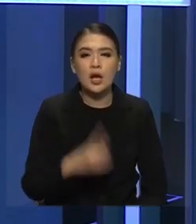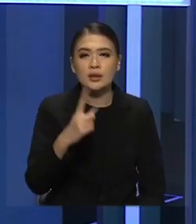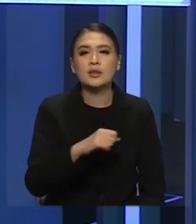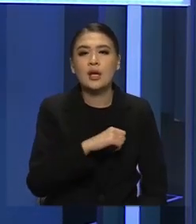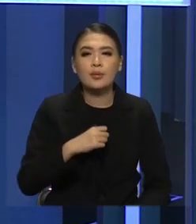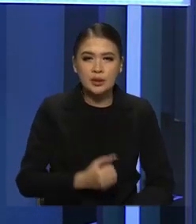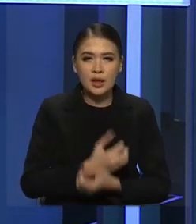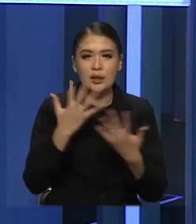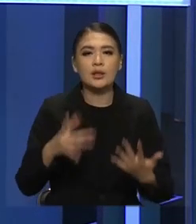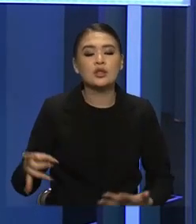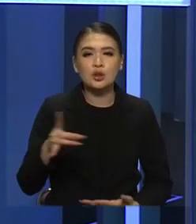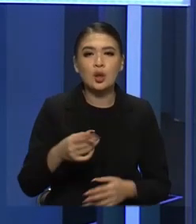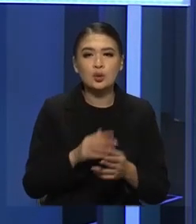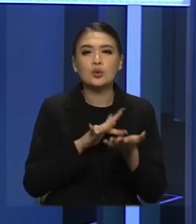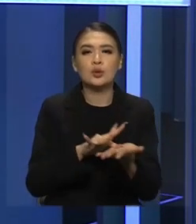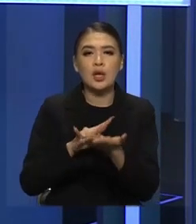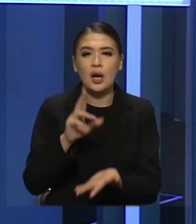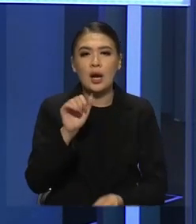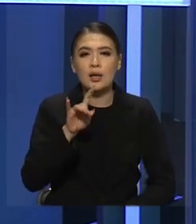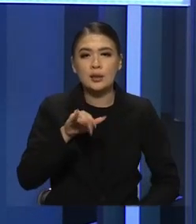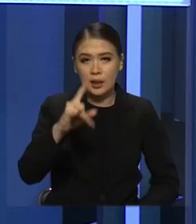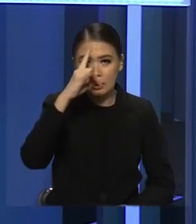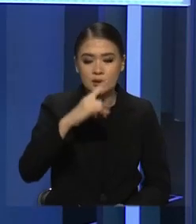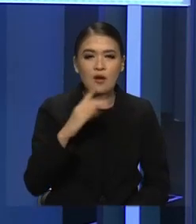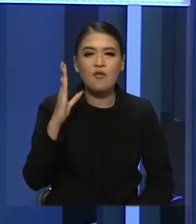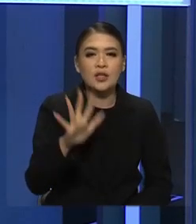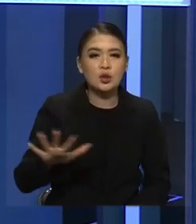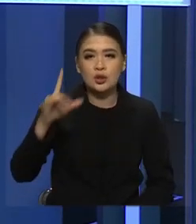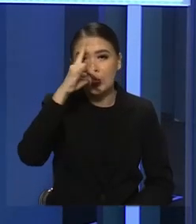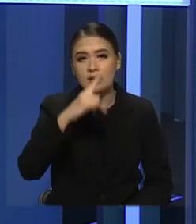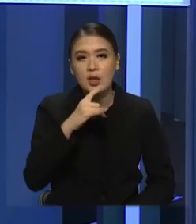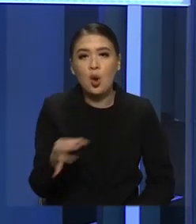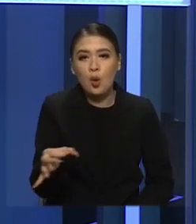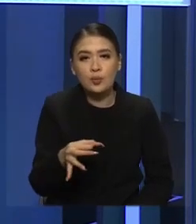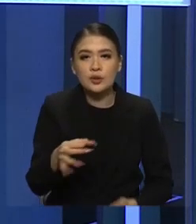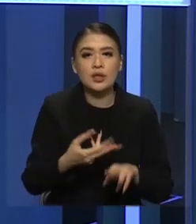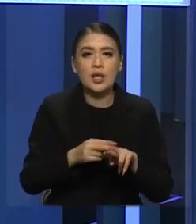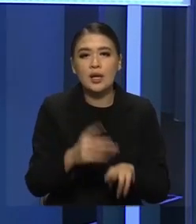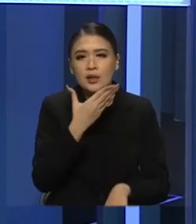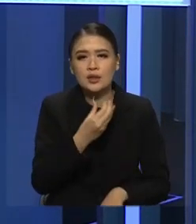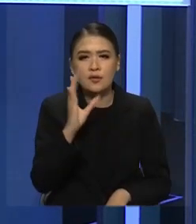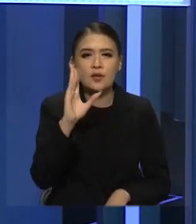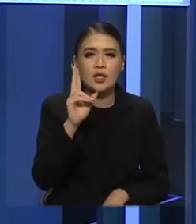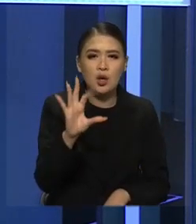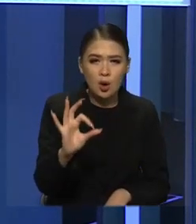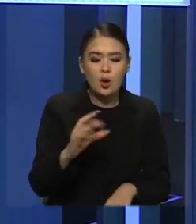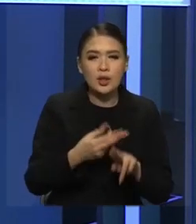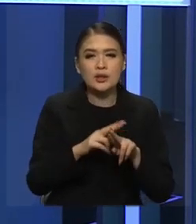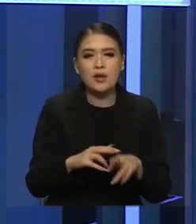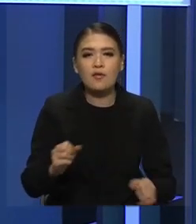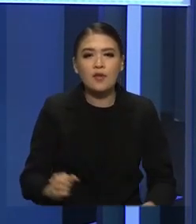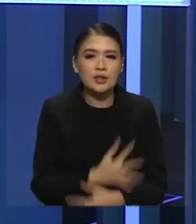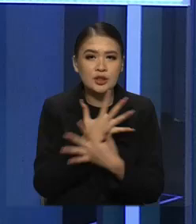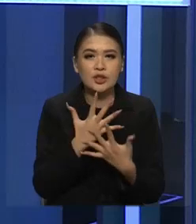самых ярких регионов на туристической карте Казахстана – это Восточно-Казахстанская область. Красоты природы в ЭКО вызывают восхищение